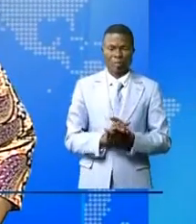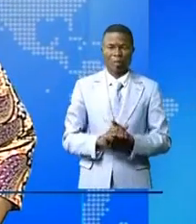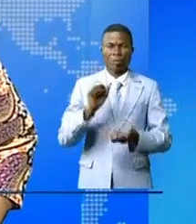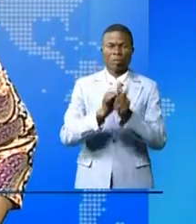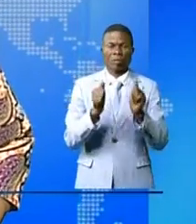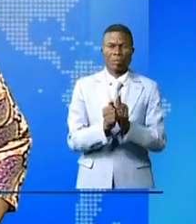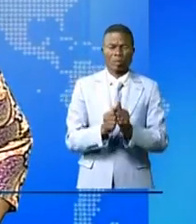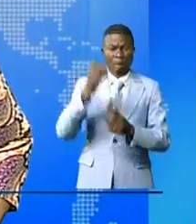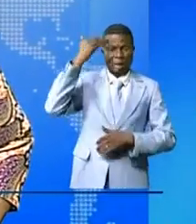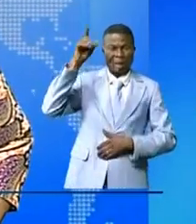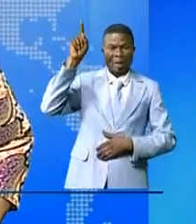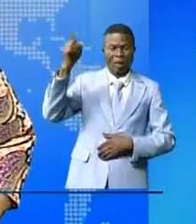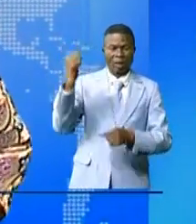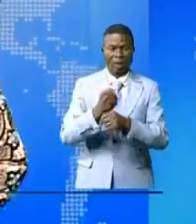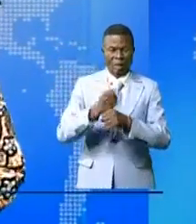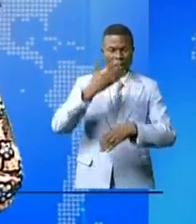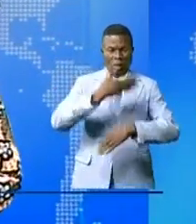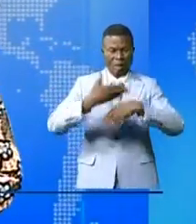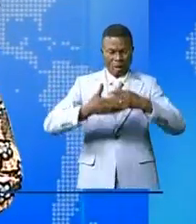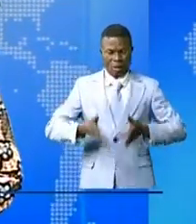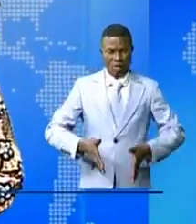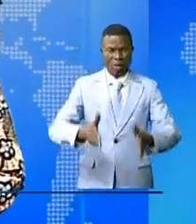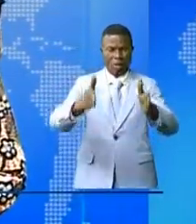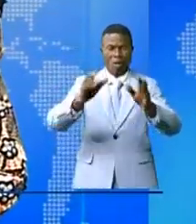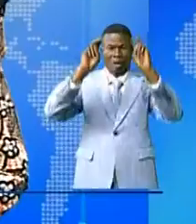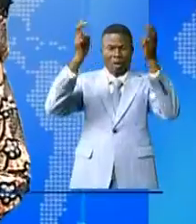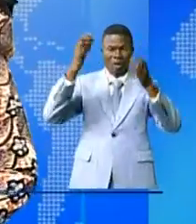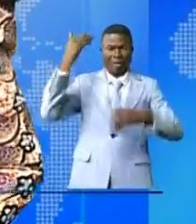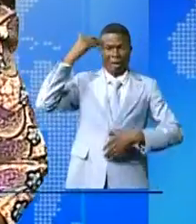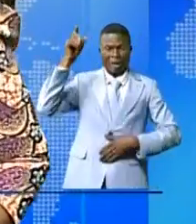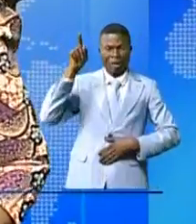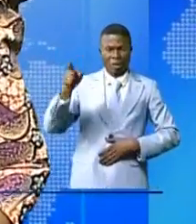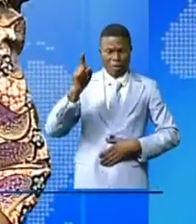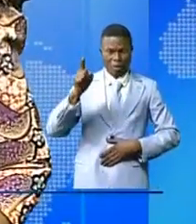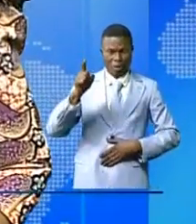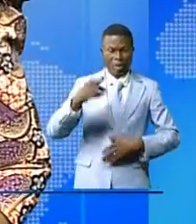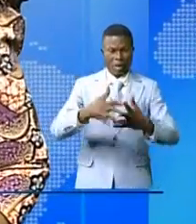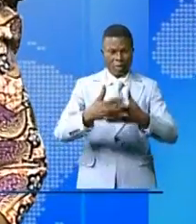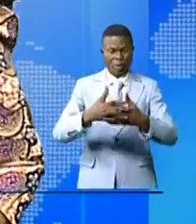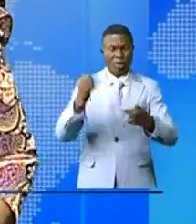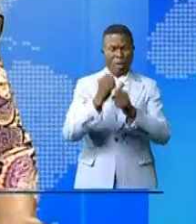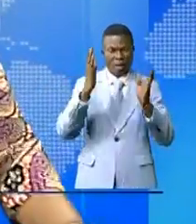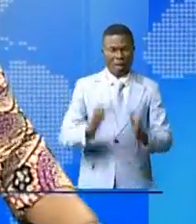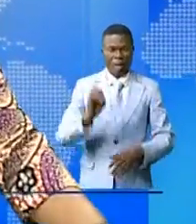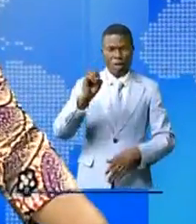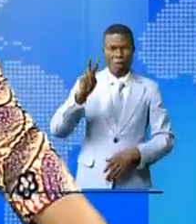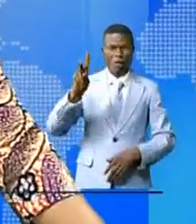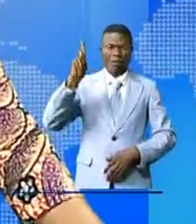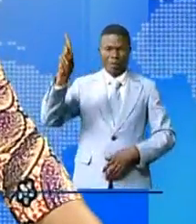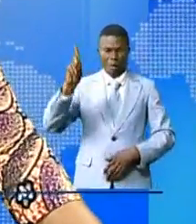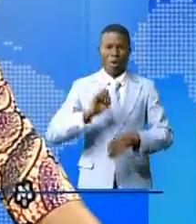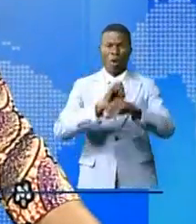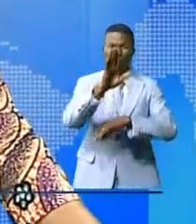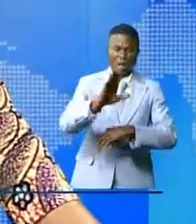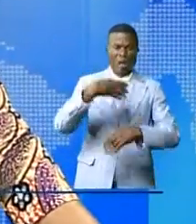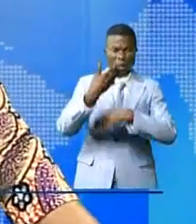les grands équateurs, travaux de réhabilitation de la voirie dans la ville de Mbandaka. Engins et personnels de l'OVD ont été déployés